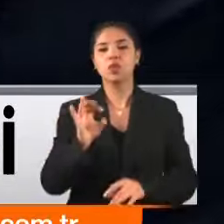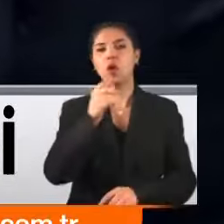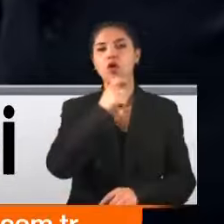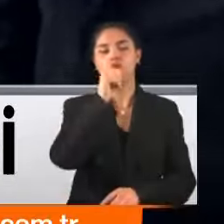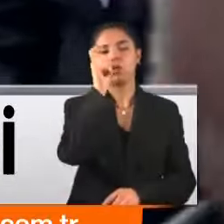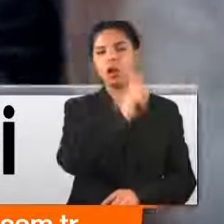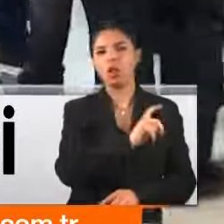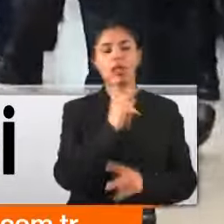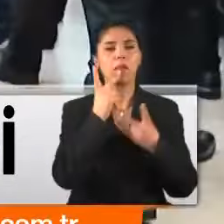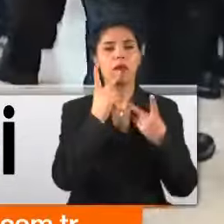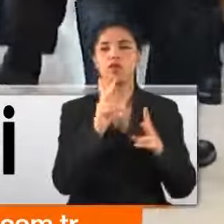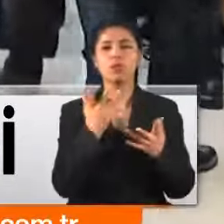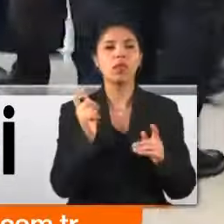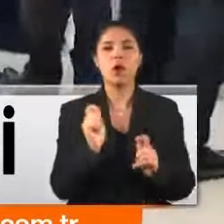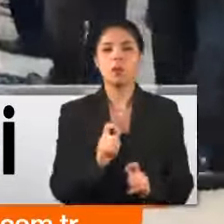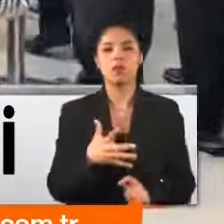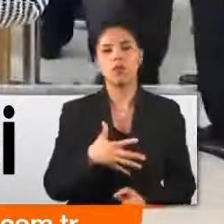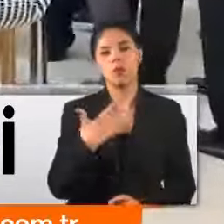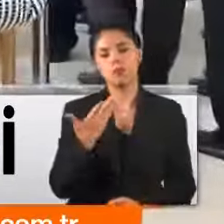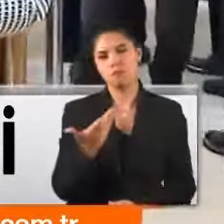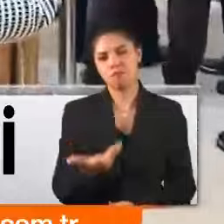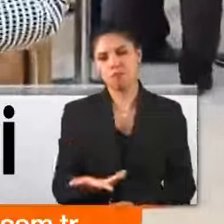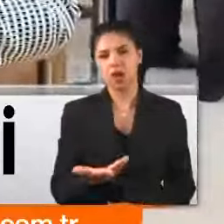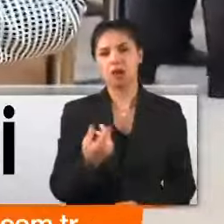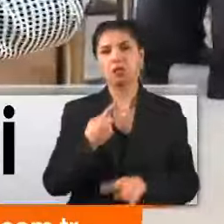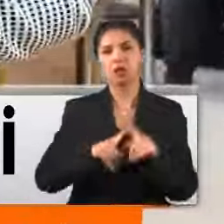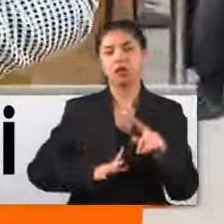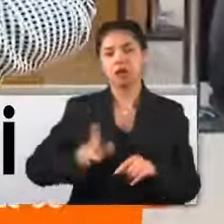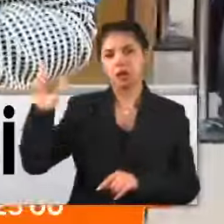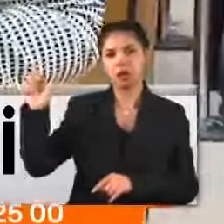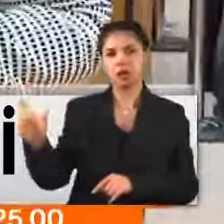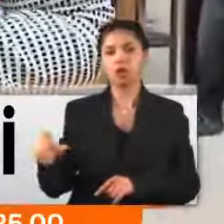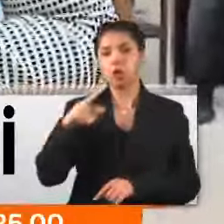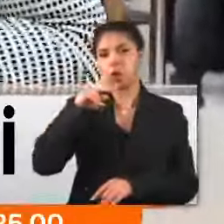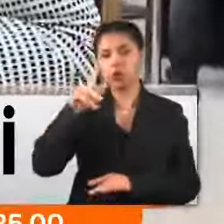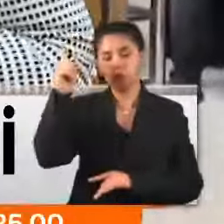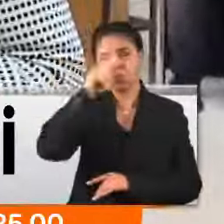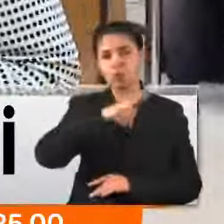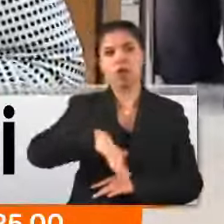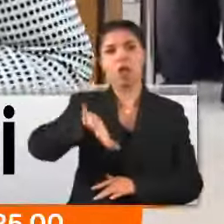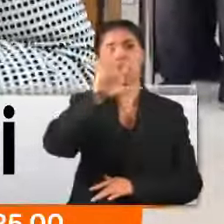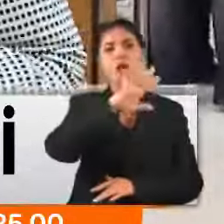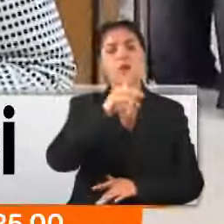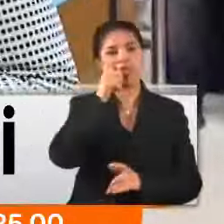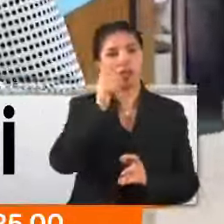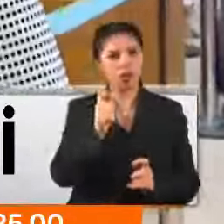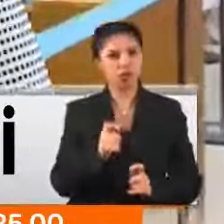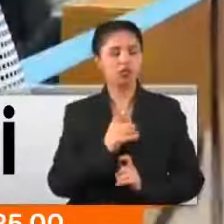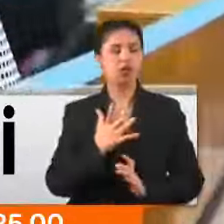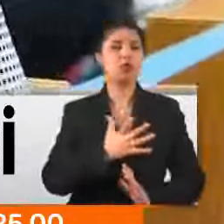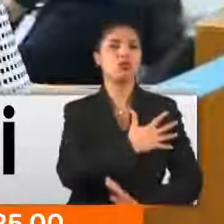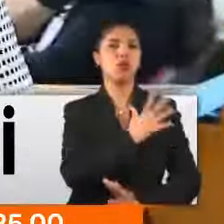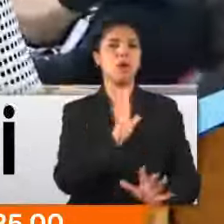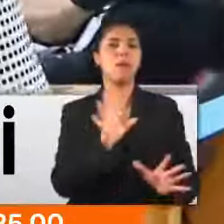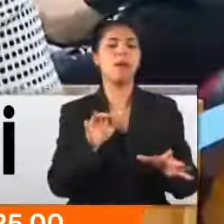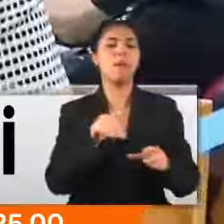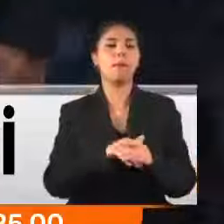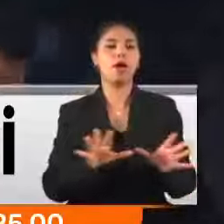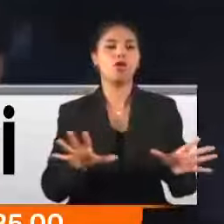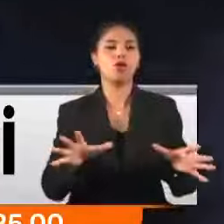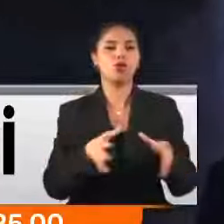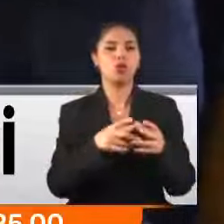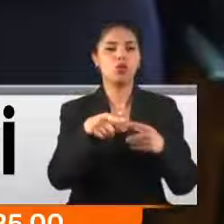yapacağı açıklamadaydı. Kemal Kılıçdaroğlu'nun çarpıcı mesajları partide büyük yankı uyandırdı. CHP meclis grubu da o mesajların gölgesinde